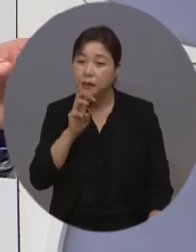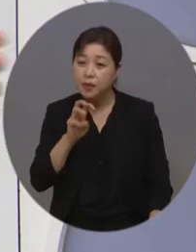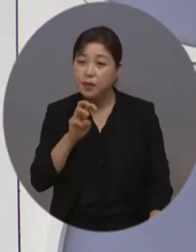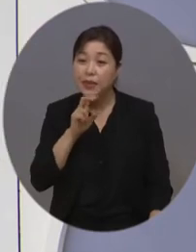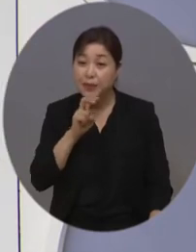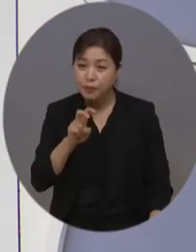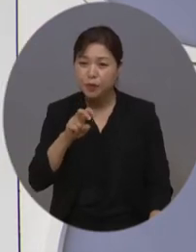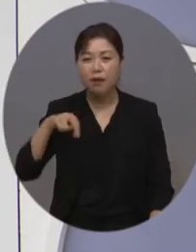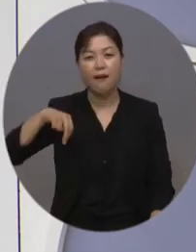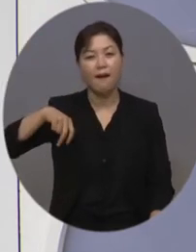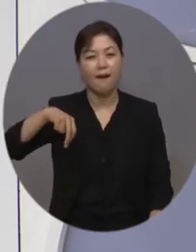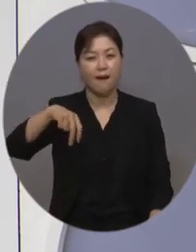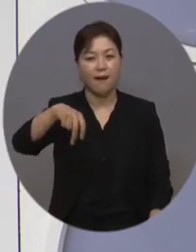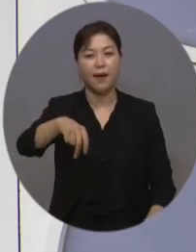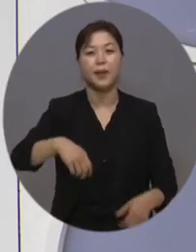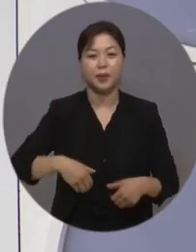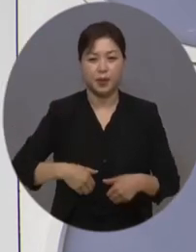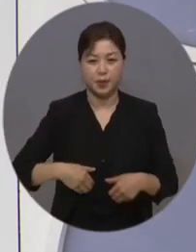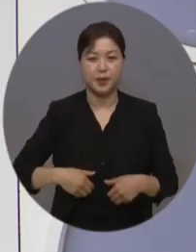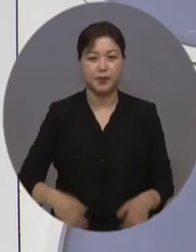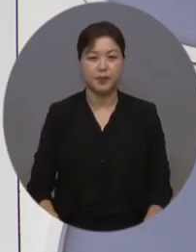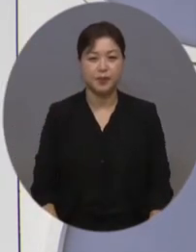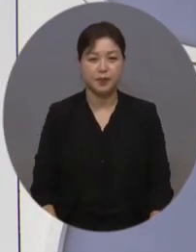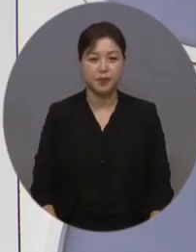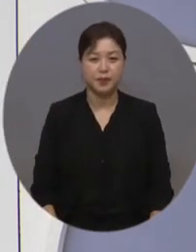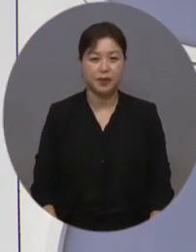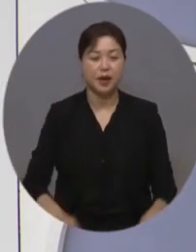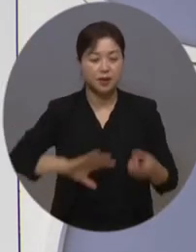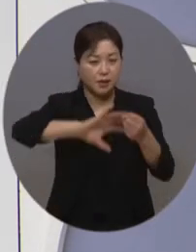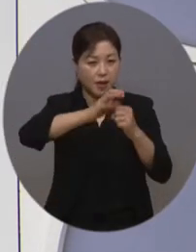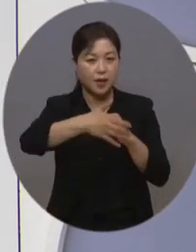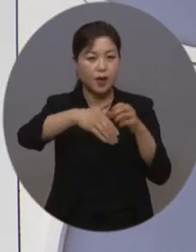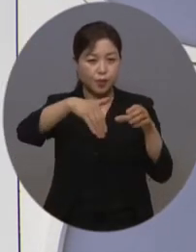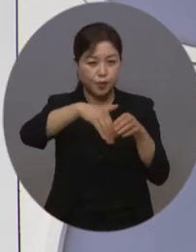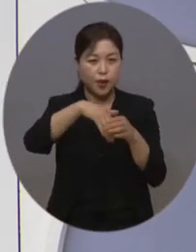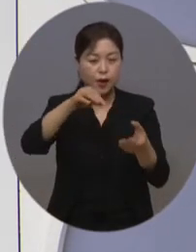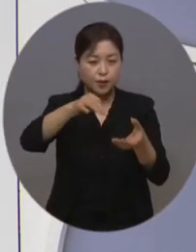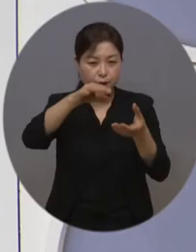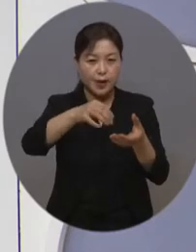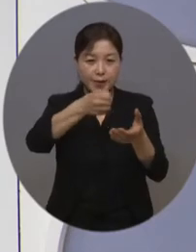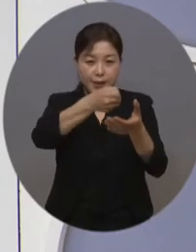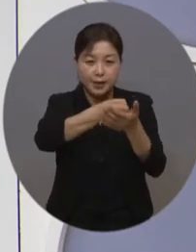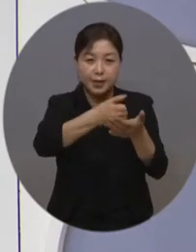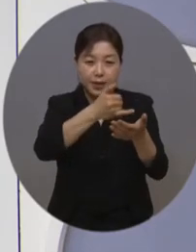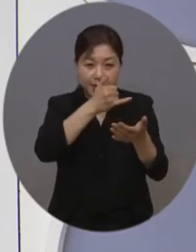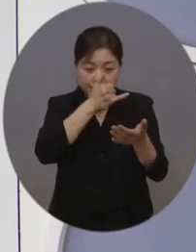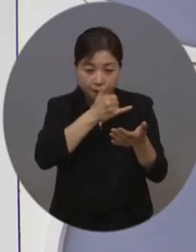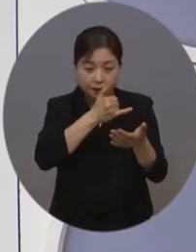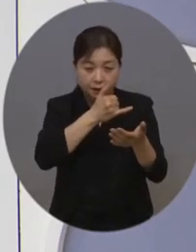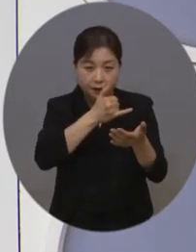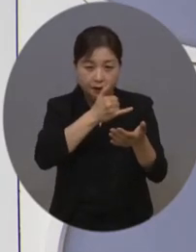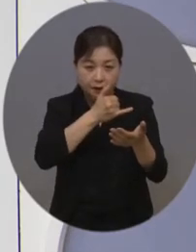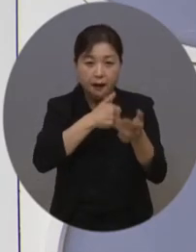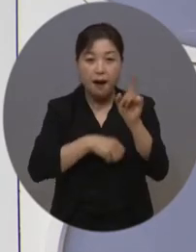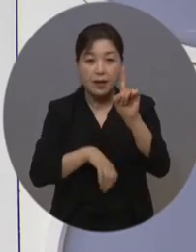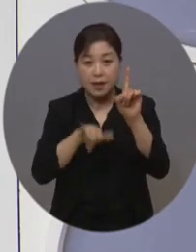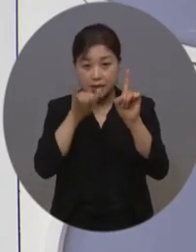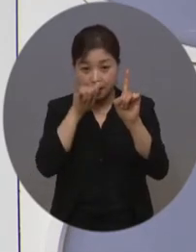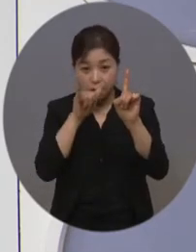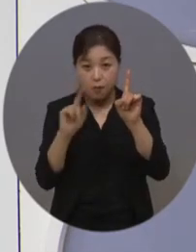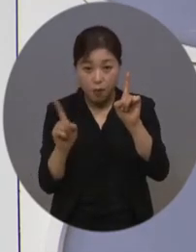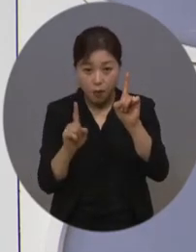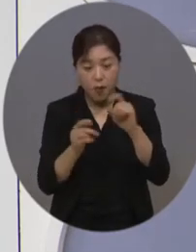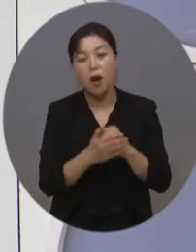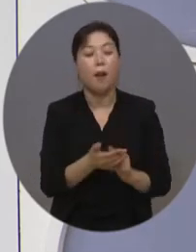됩니다. 이 세계 문화 유산으로 지정이 된 게 그 딱 한 가지가